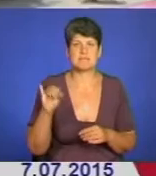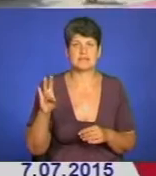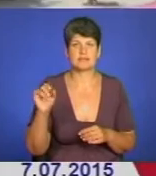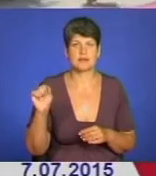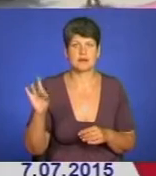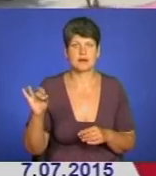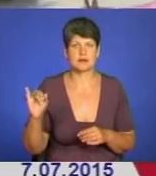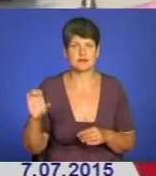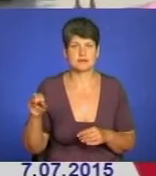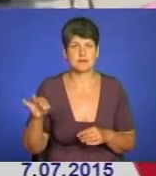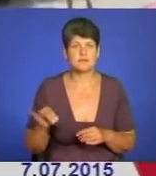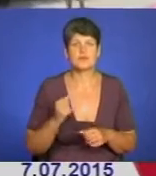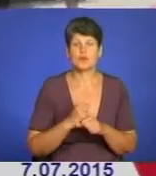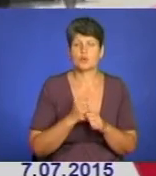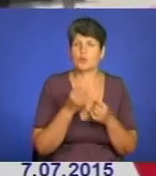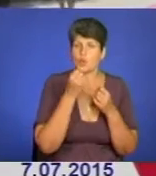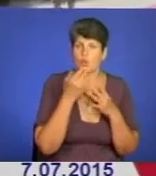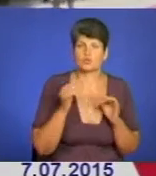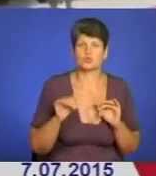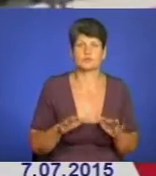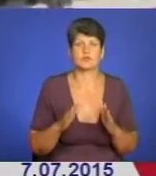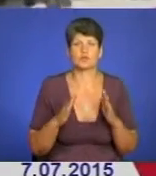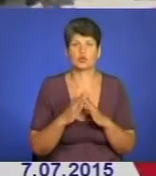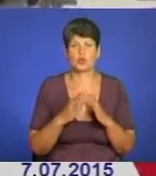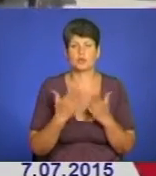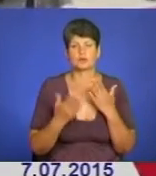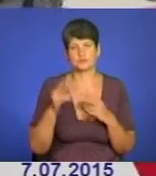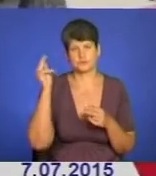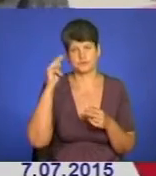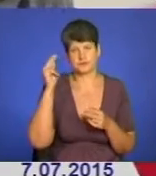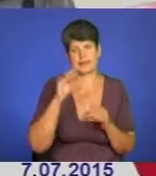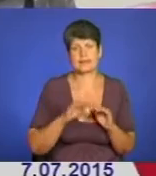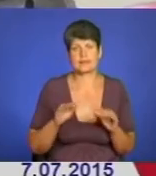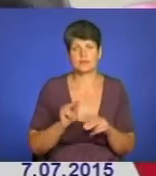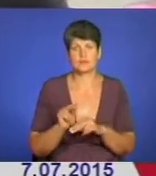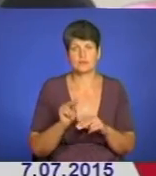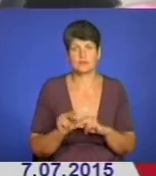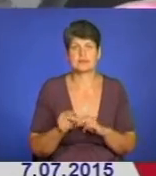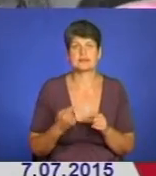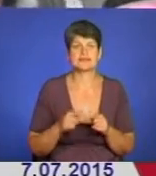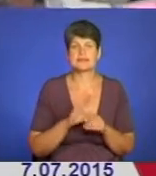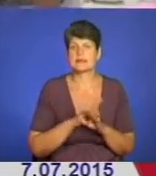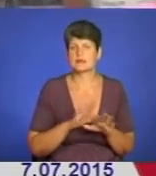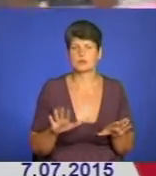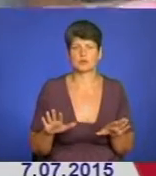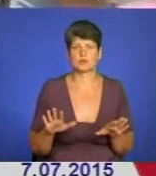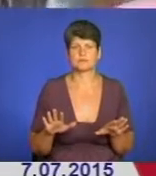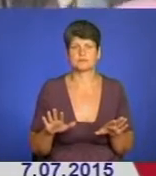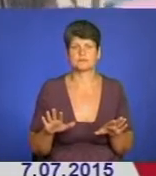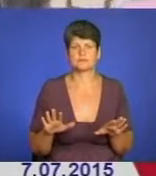хорошу справу, бо навіть якщо і вдома ми навчимо діток, це, знаєте, це не буде так, як